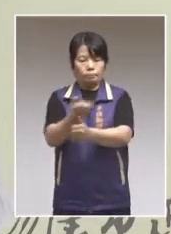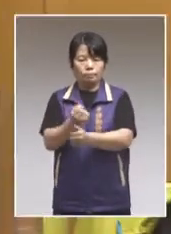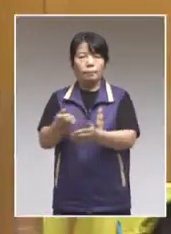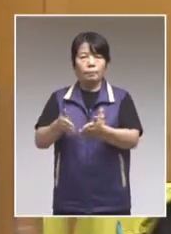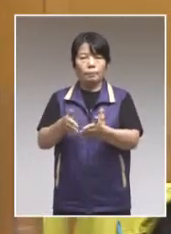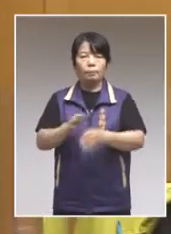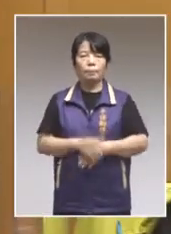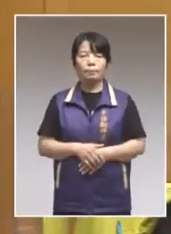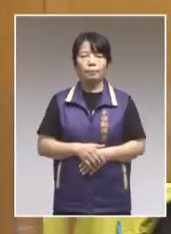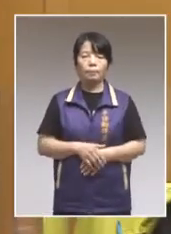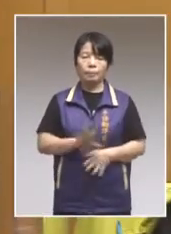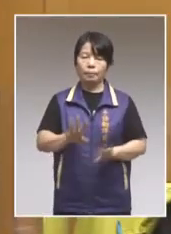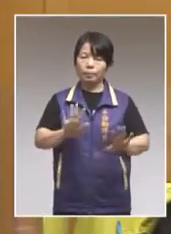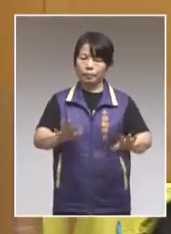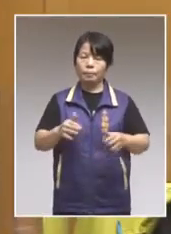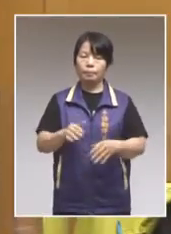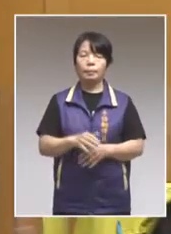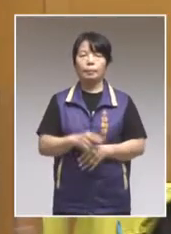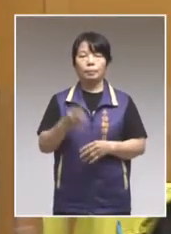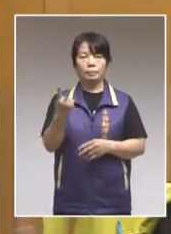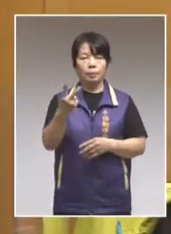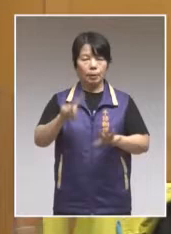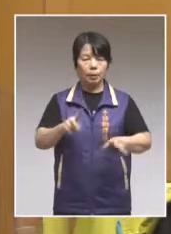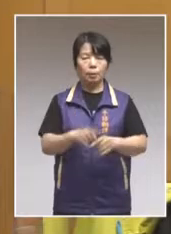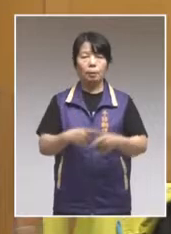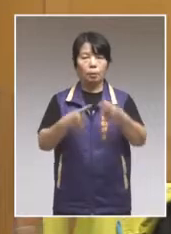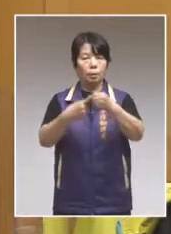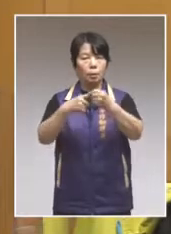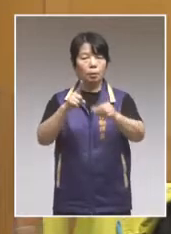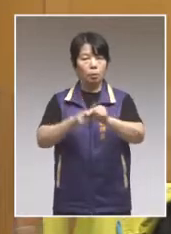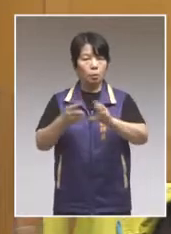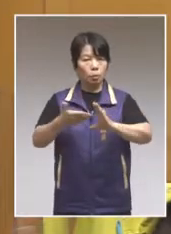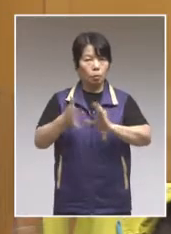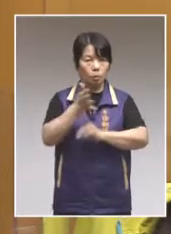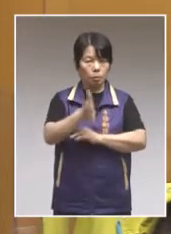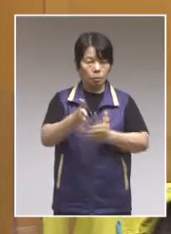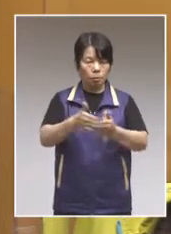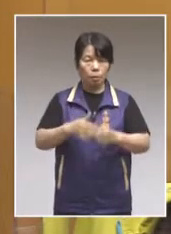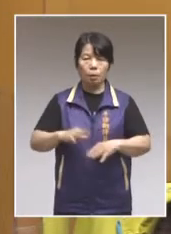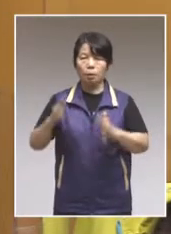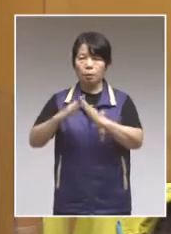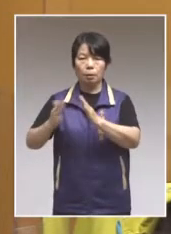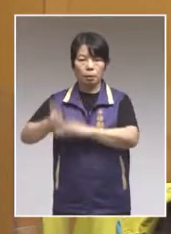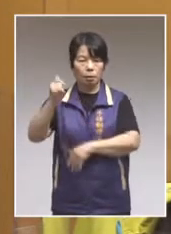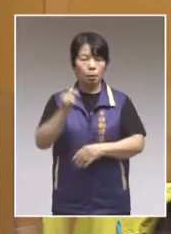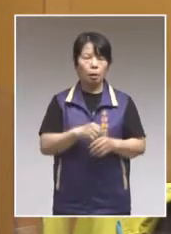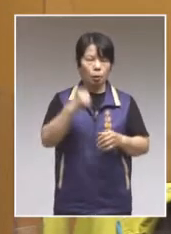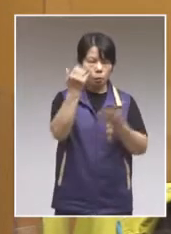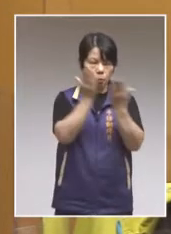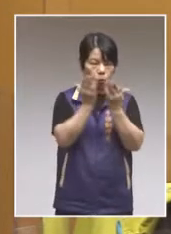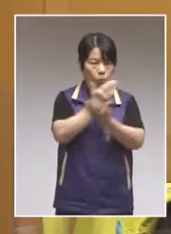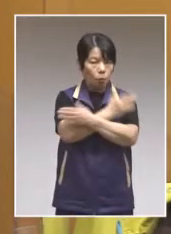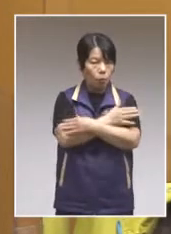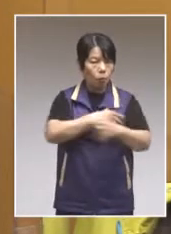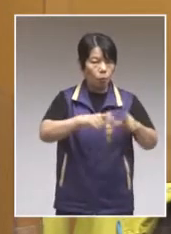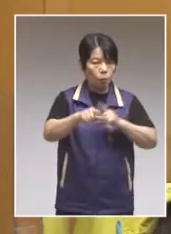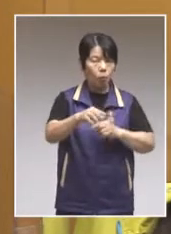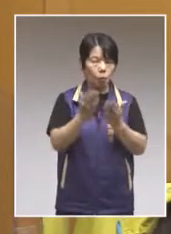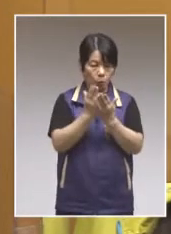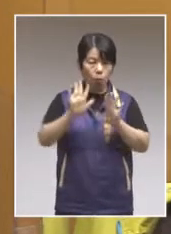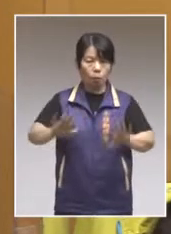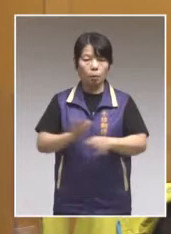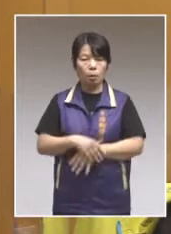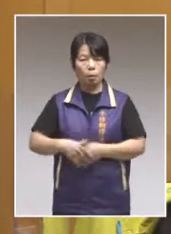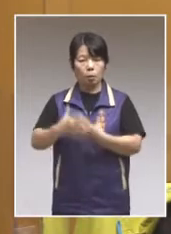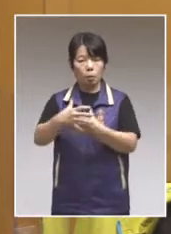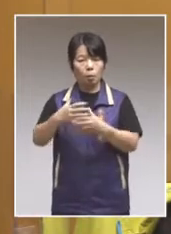好，市长还有两题哈。那中视想要提问哈，那有家长表示他就读幼儿园的小女儿，因为同班同学确诊，